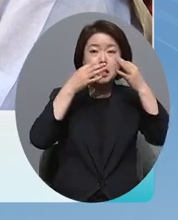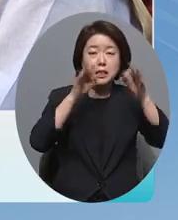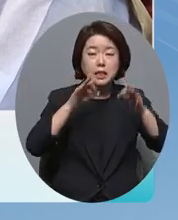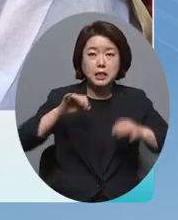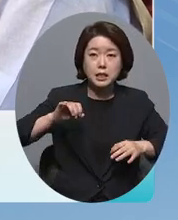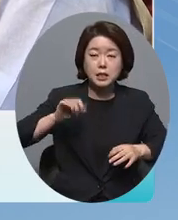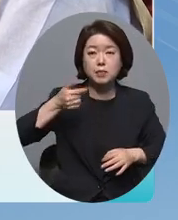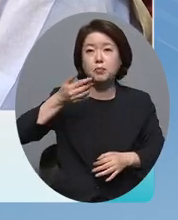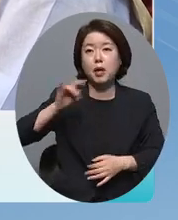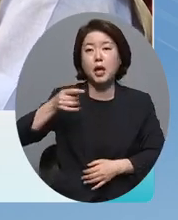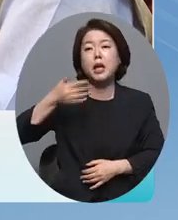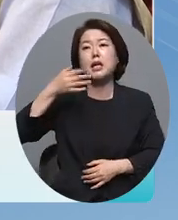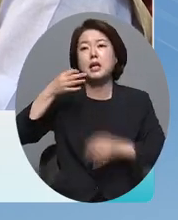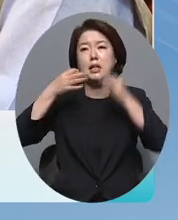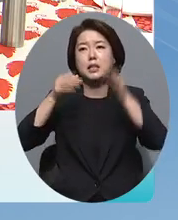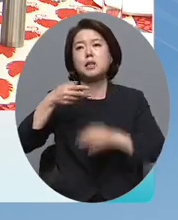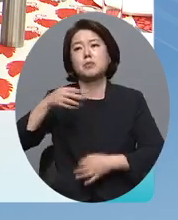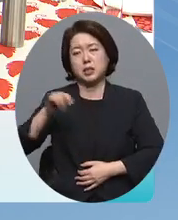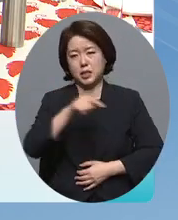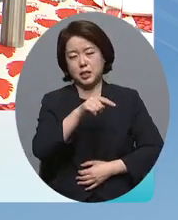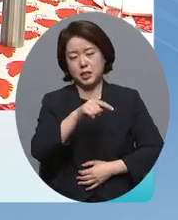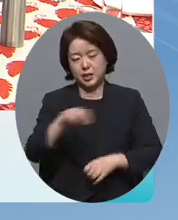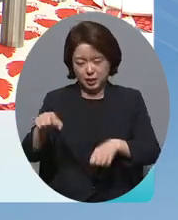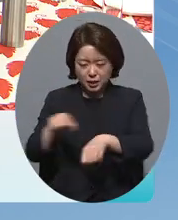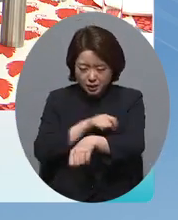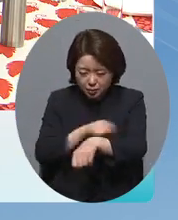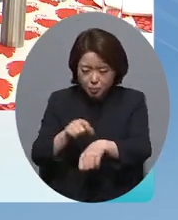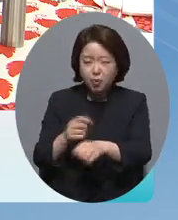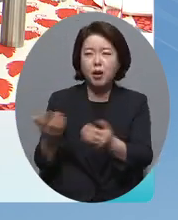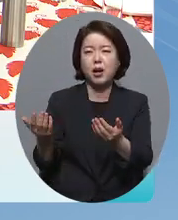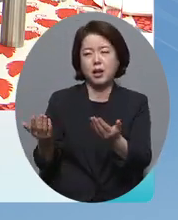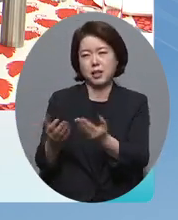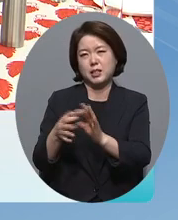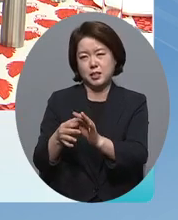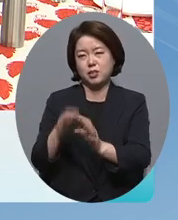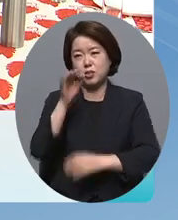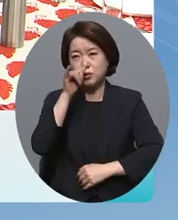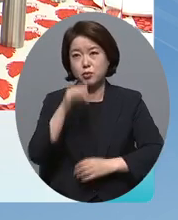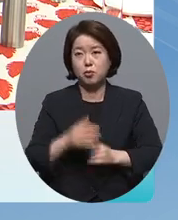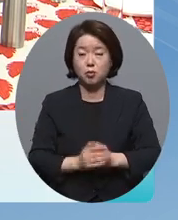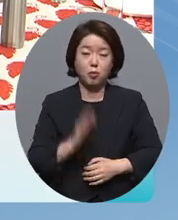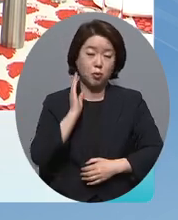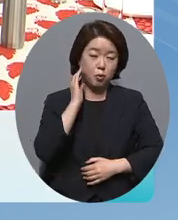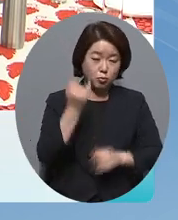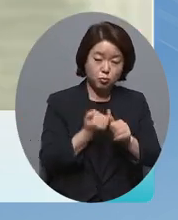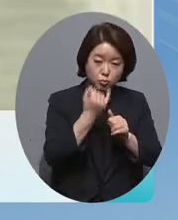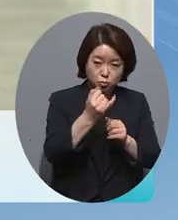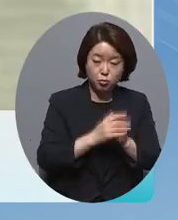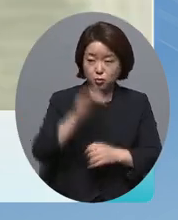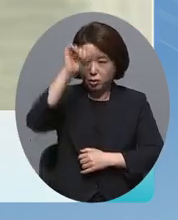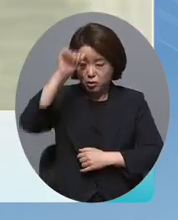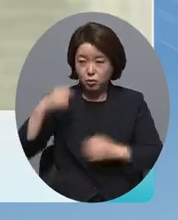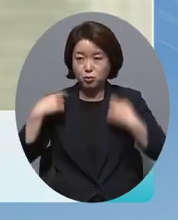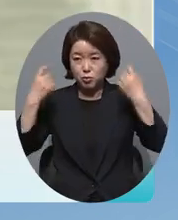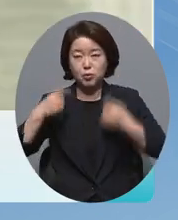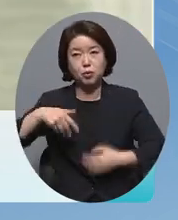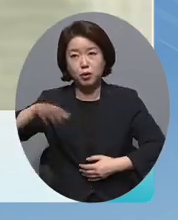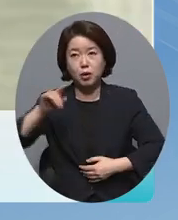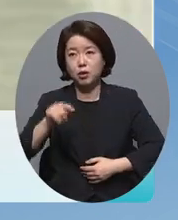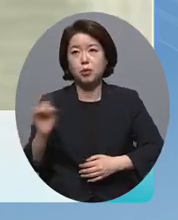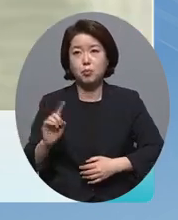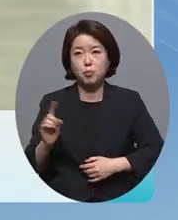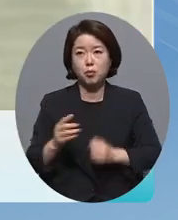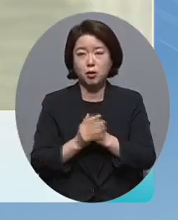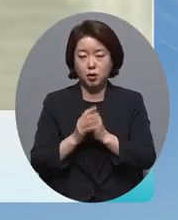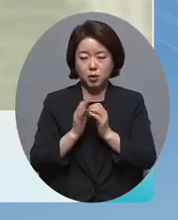김해 김씨 아니겠습니까 그래서 그런 특별한 인연도 있고 해서 한 거지 그것을 아니 영부인이 인도 여행 가는게 무슨 그게